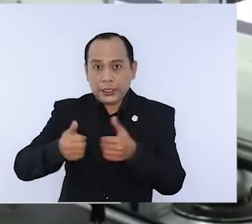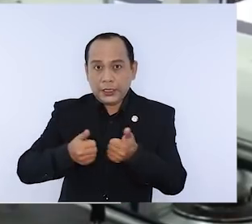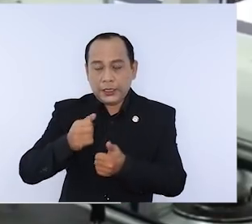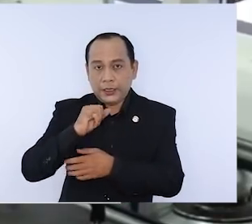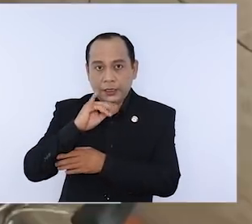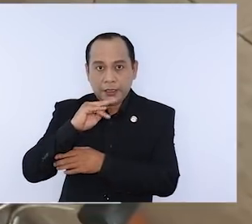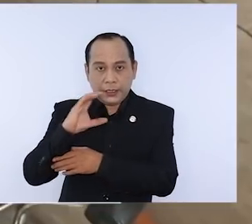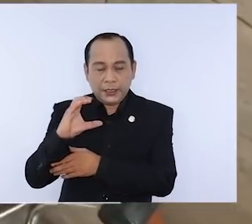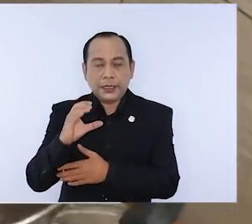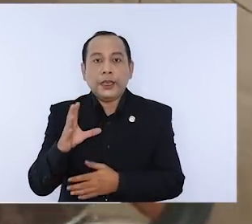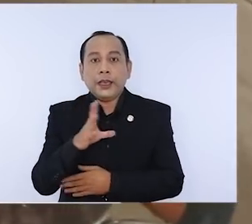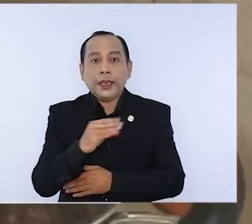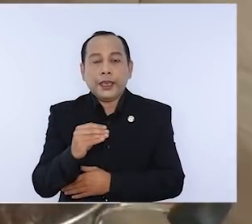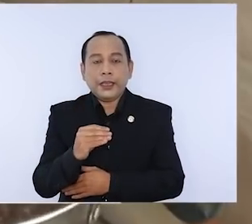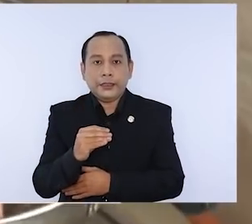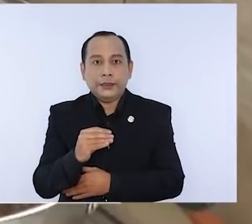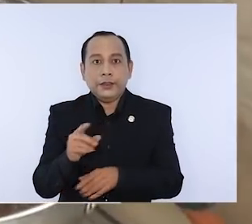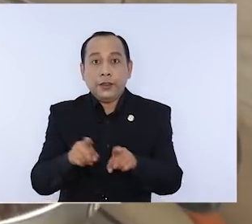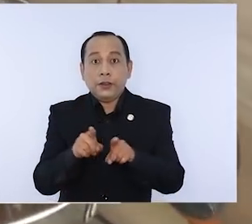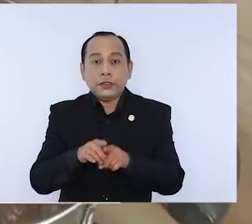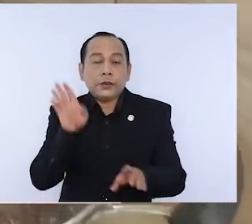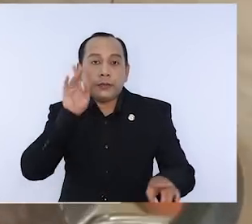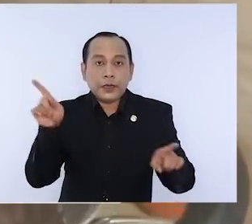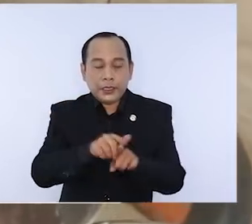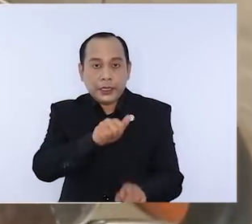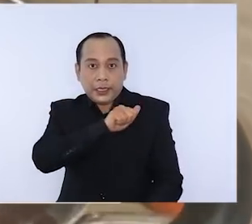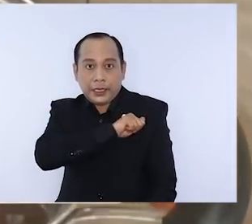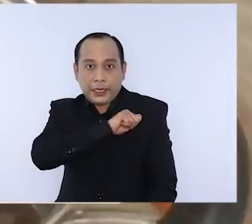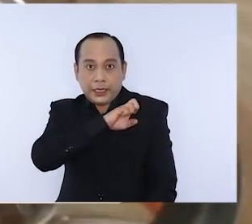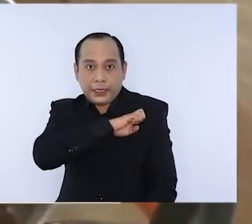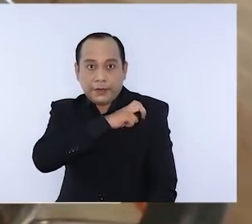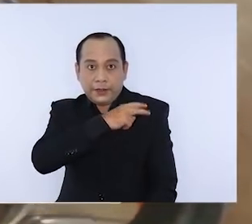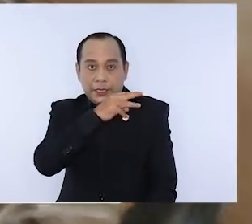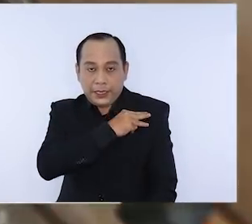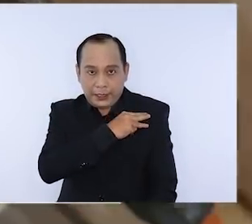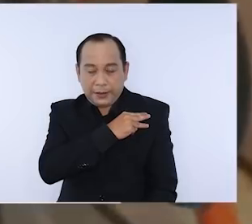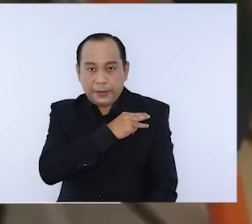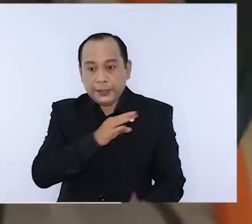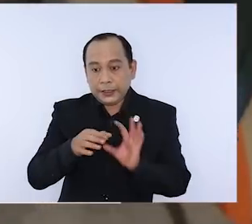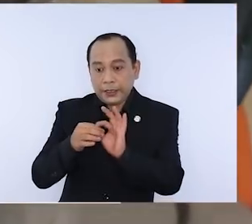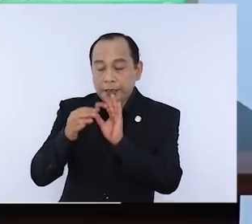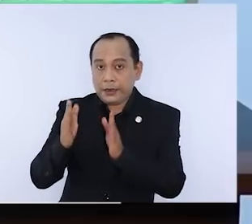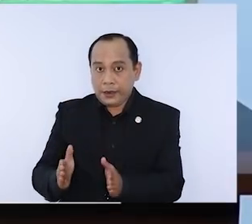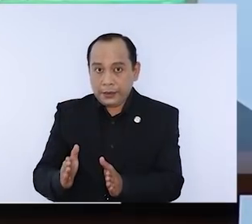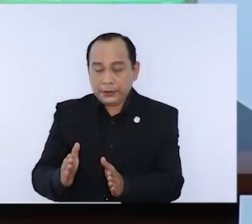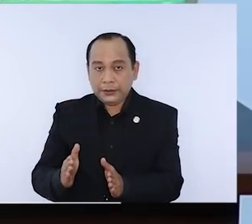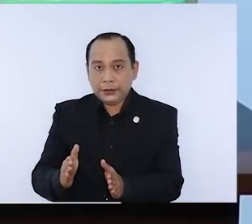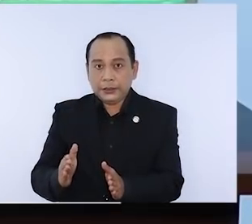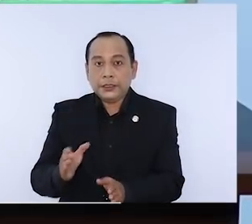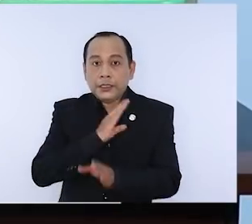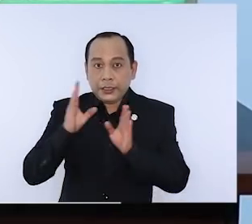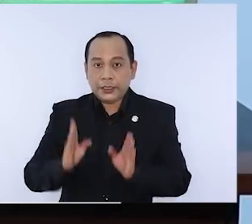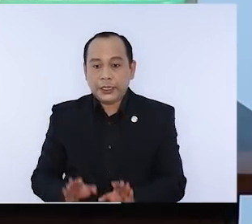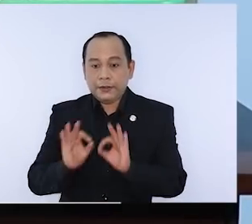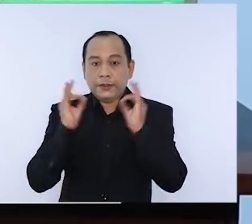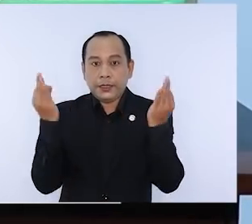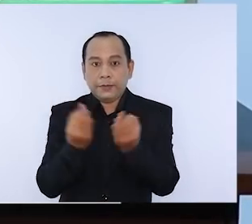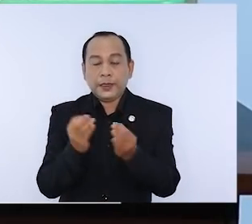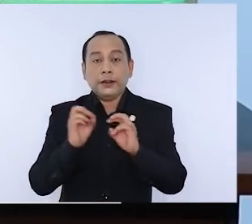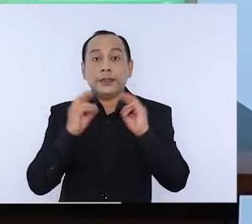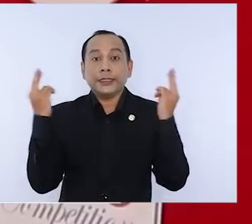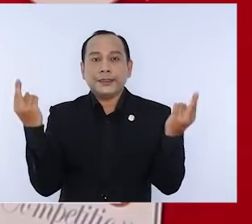ni Cristo, at sa kapatid na Angelo Eranio Manalo na siyang tagapag-ugnay ng mga